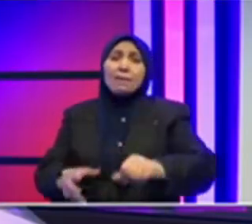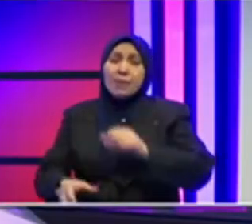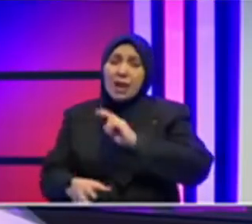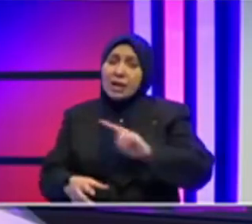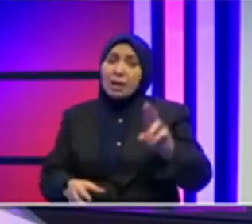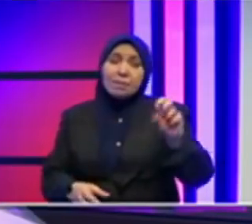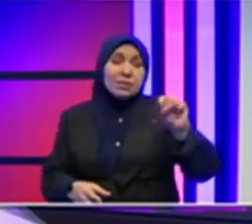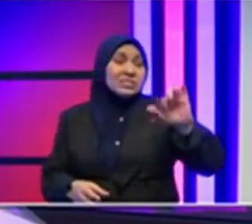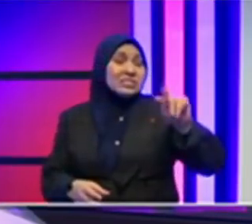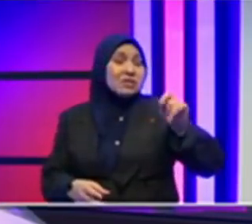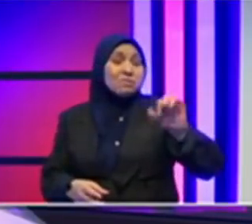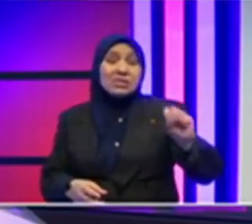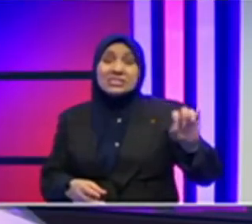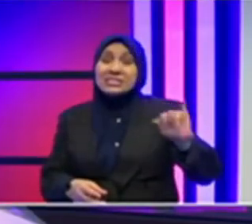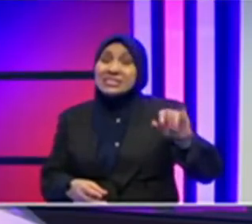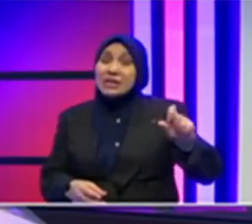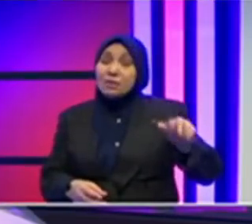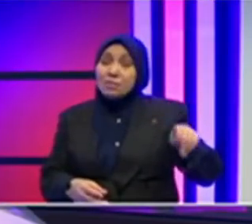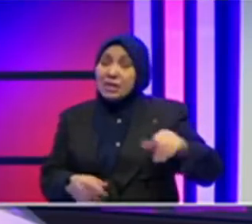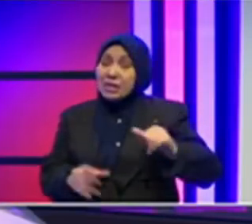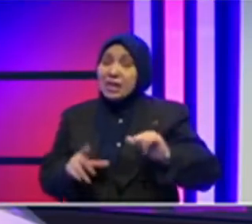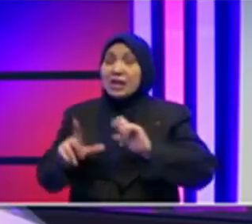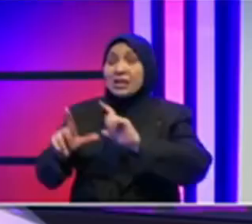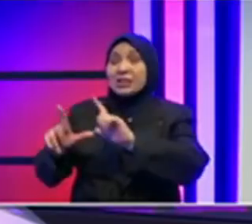CPCP, ya, bila diletakkan